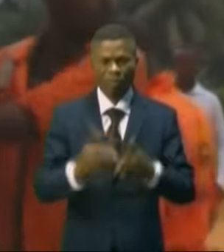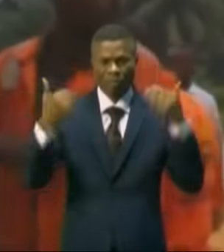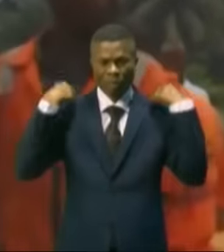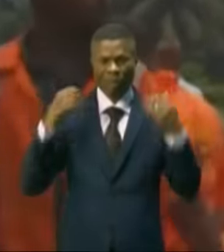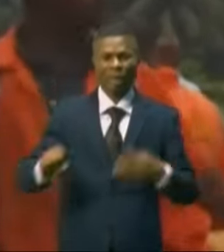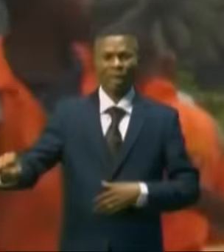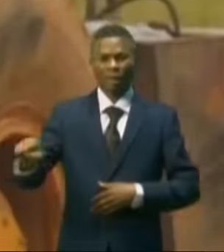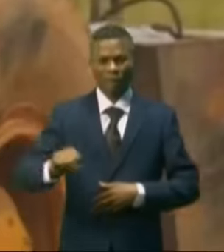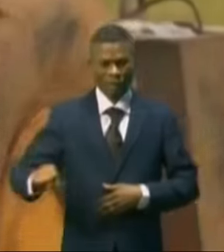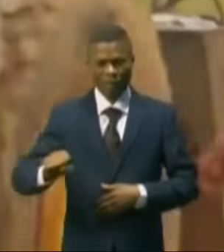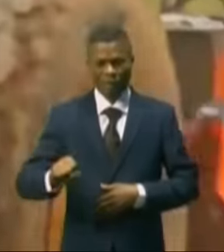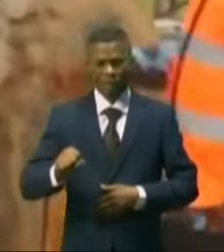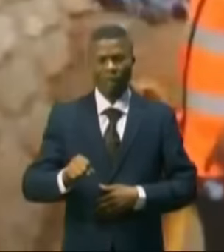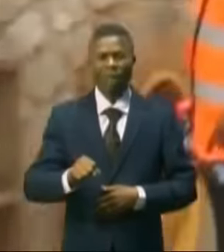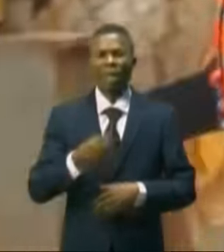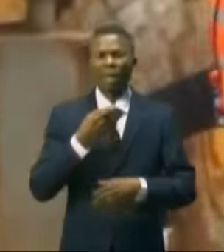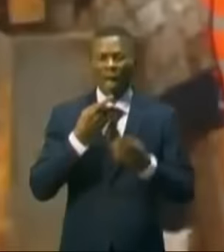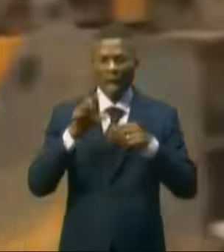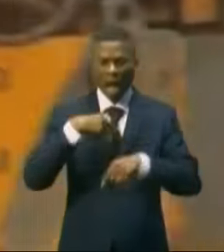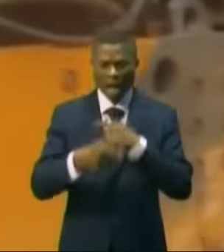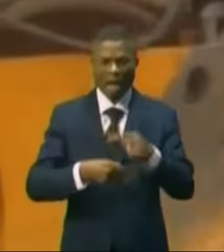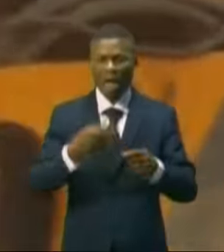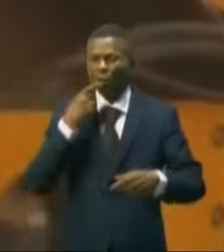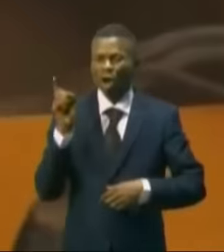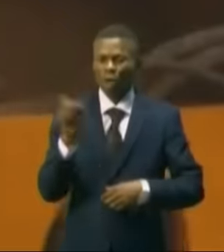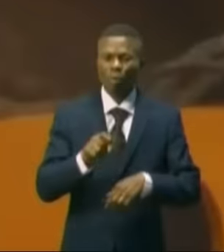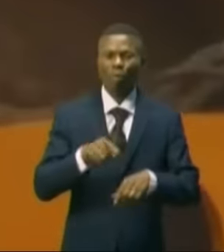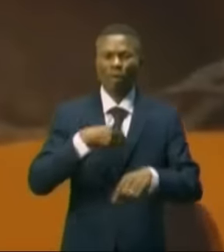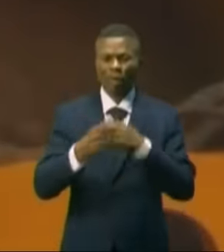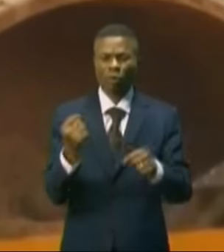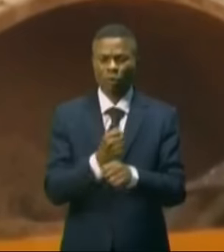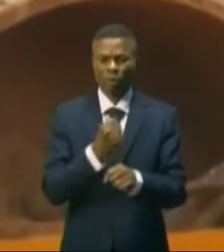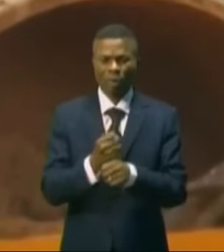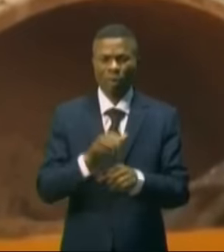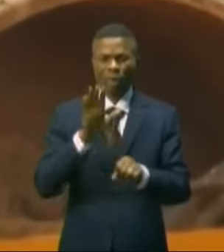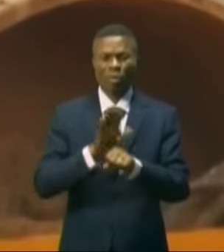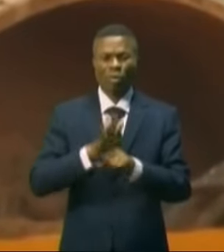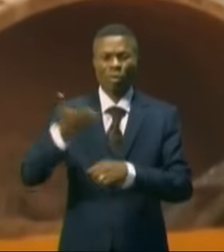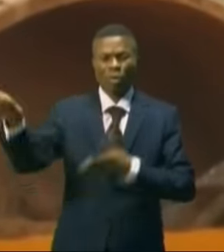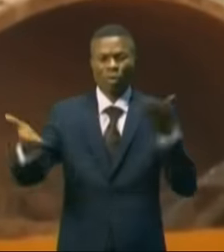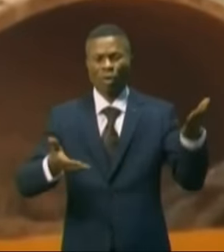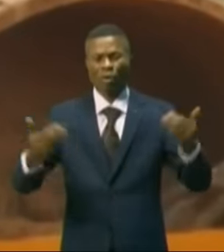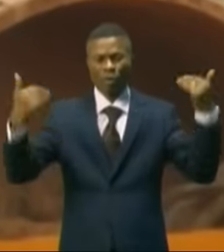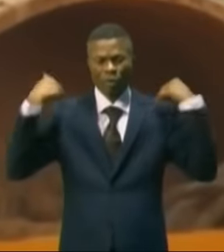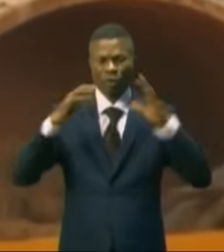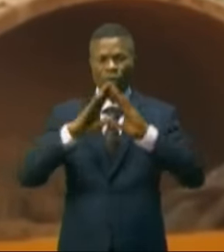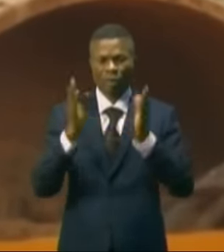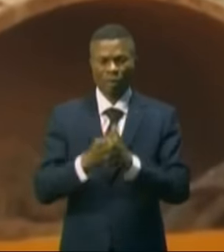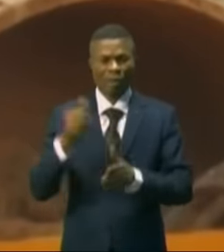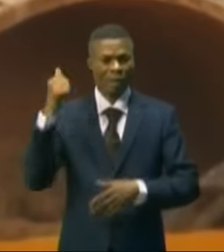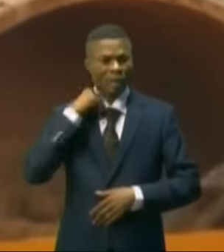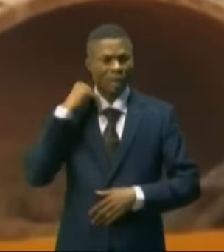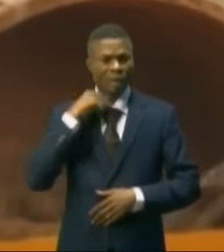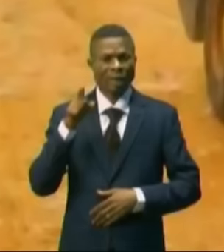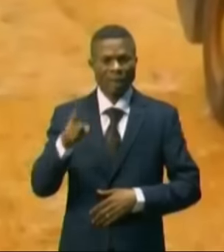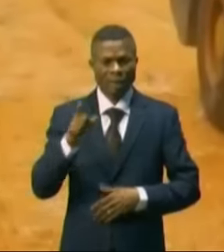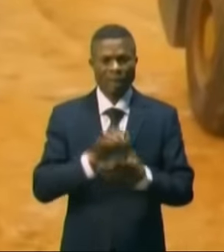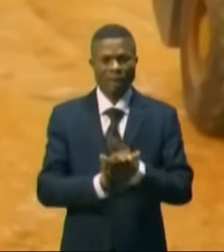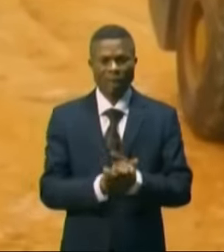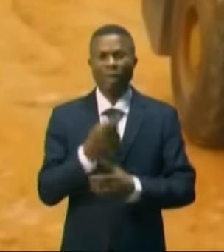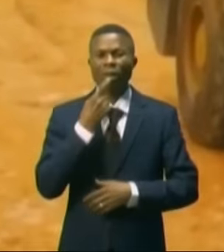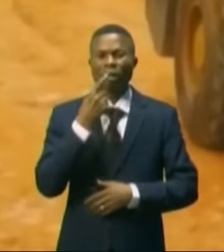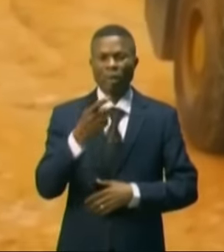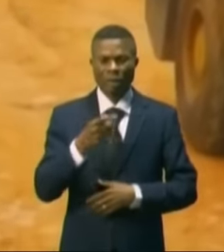de Wanyanga a lancé officiellement les travaux proprement dits. Devant les invités et les curieux, le docteur Akil Maliba Moucha Descartes a conduit